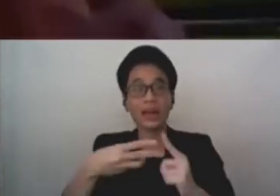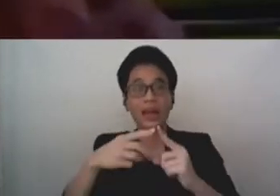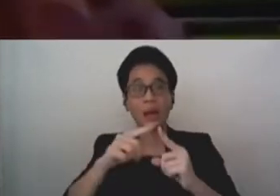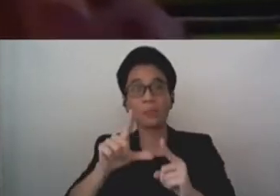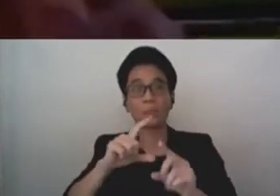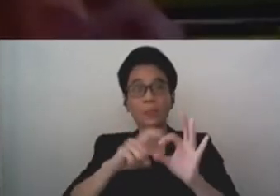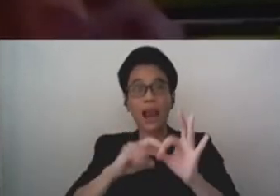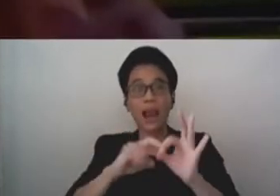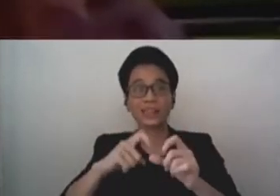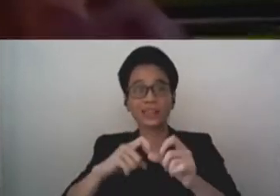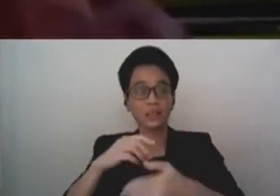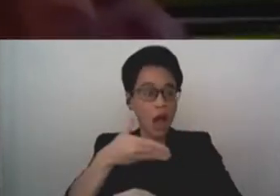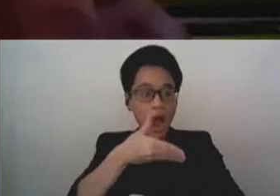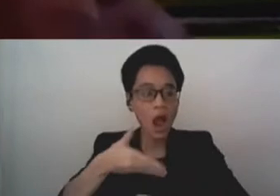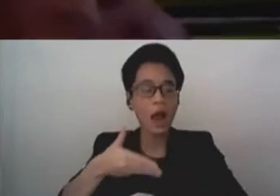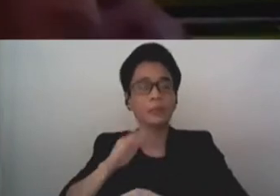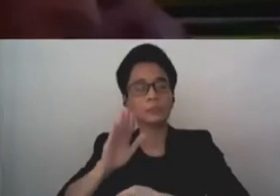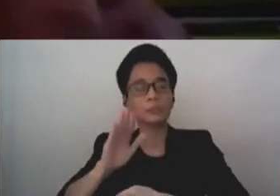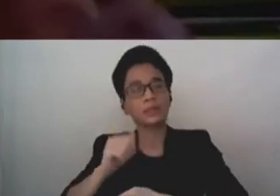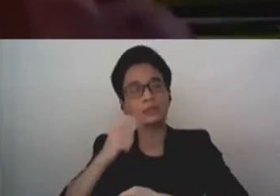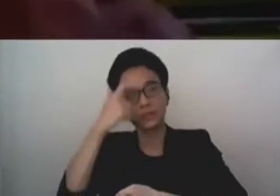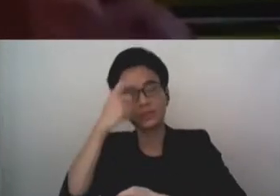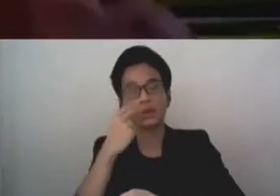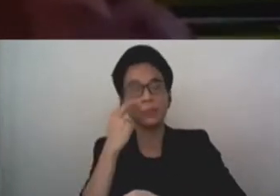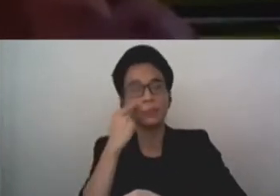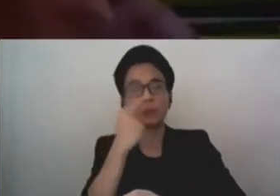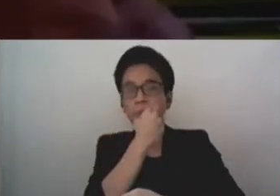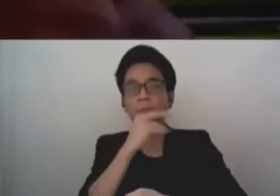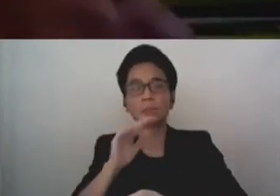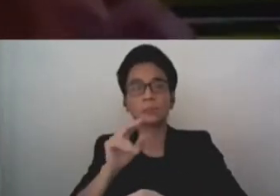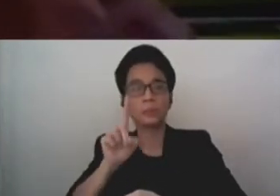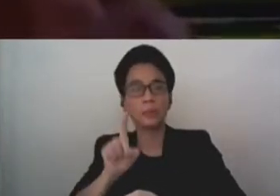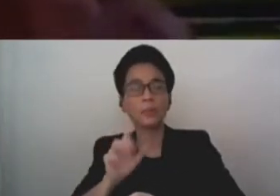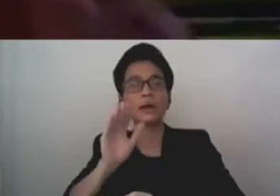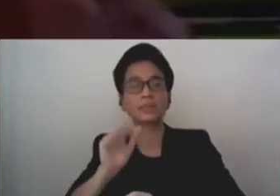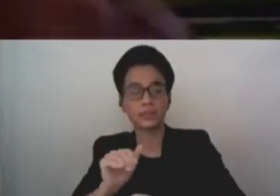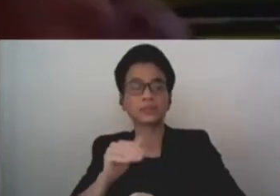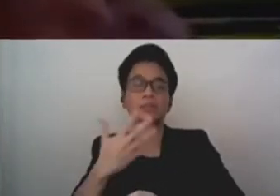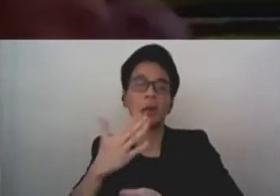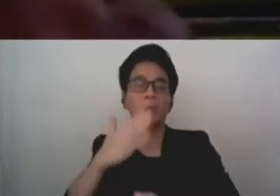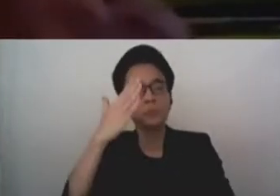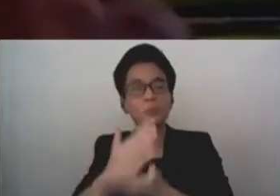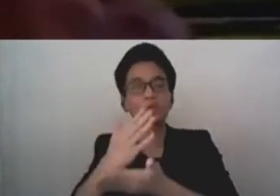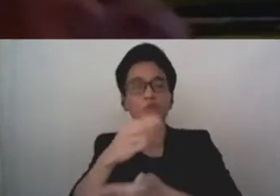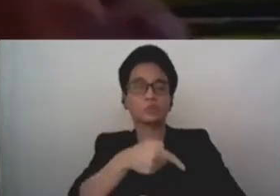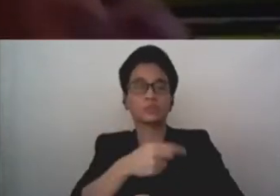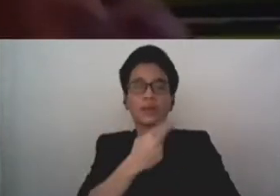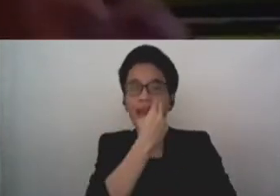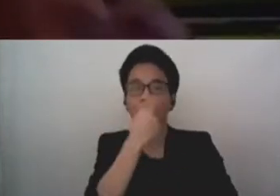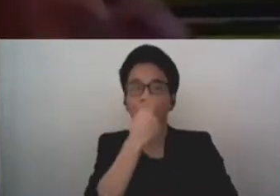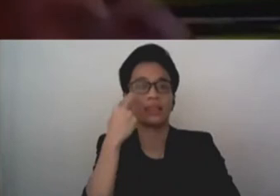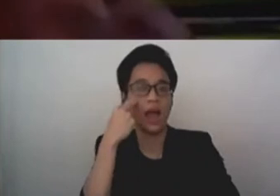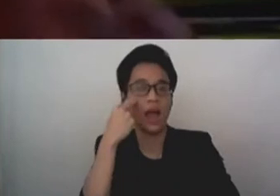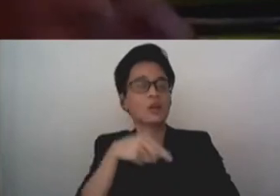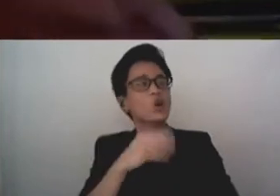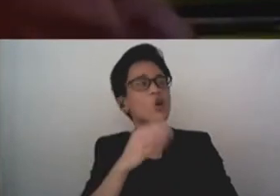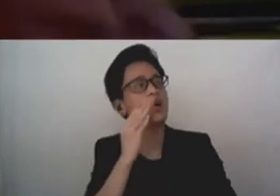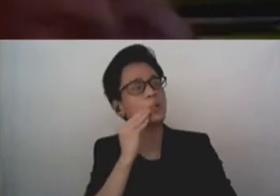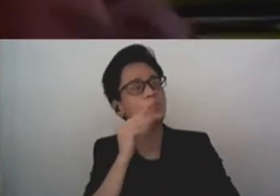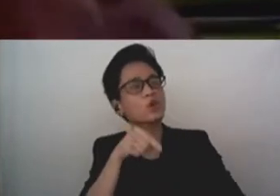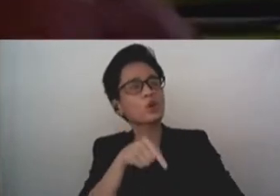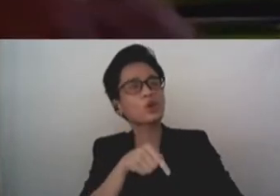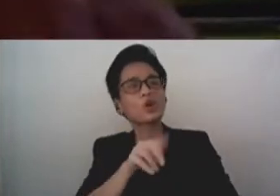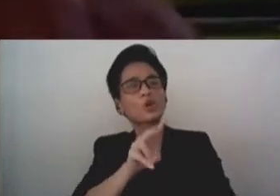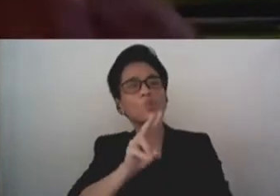ablasio retinanya, sehingga Balqis dinyatakan sebagai penyandang disabilitas tunanetra di usianya yang